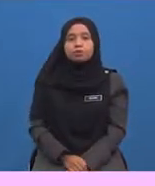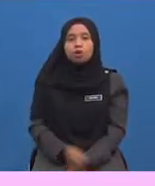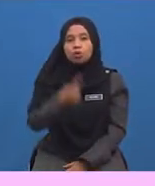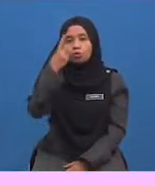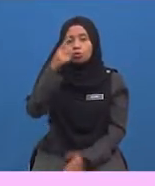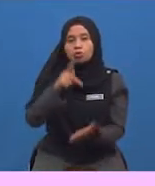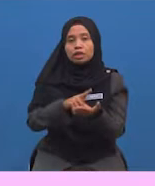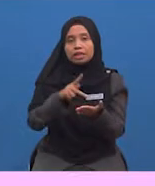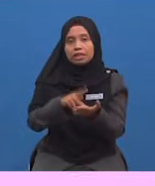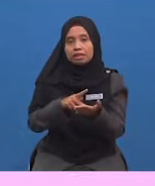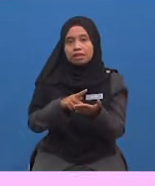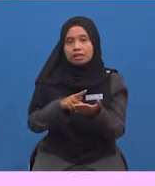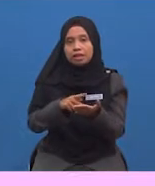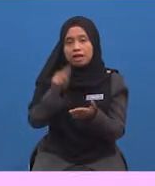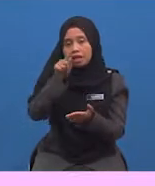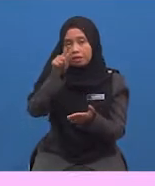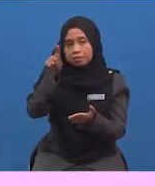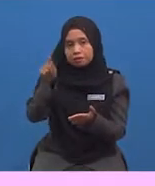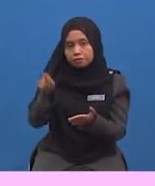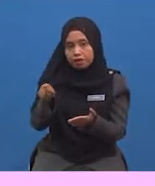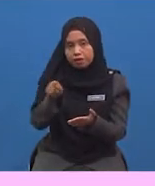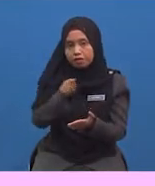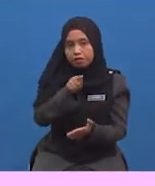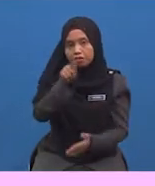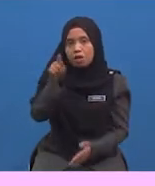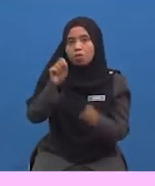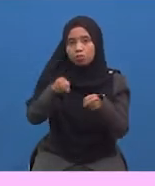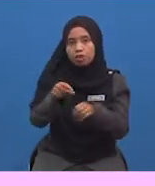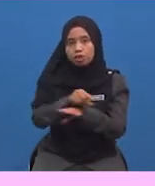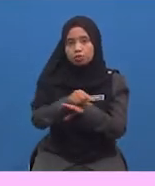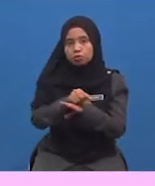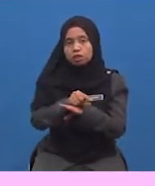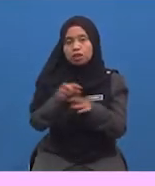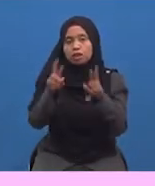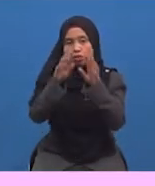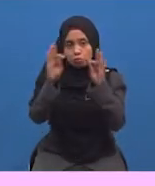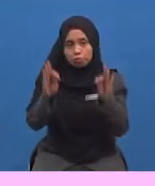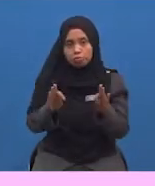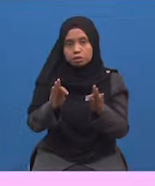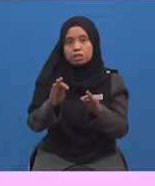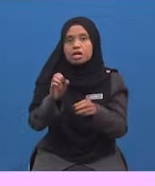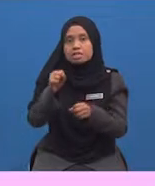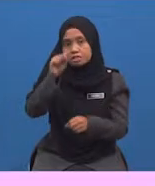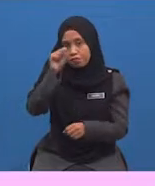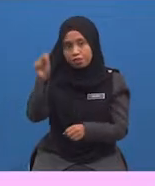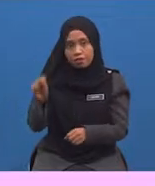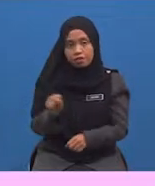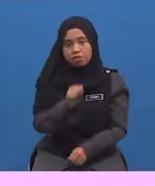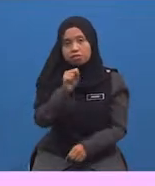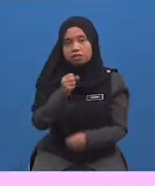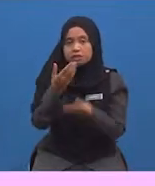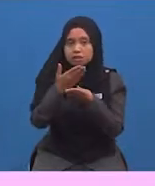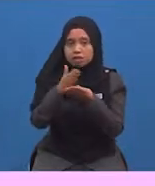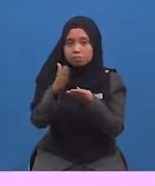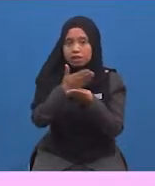Untuk mengira hemisfera, anda boleh menggunakan rumus sfera. Kemudian, jawapan tersebut dibahagikan